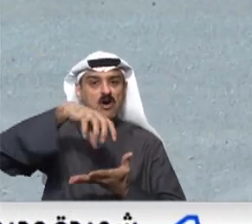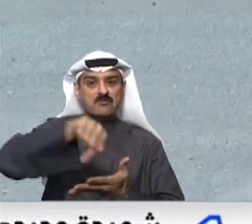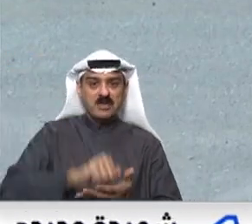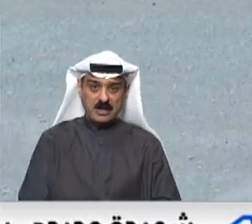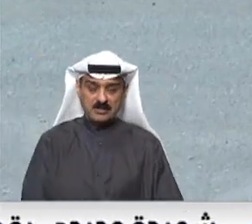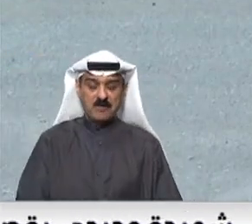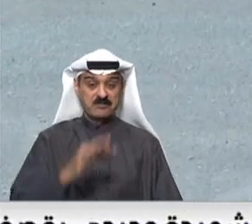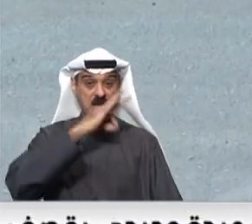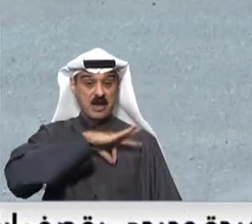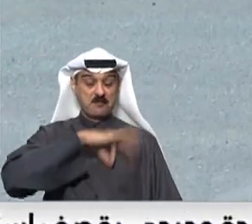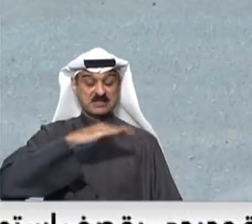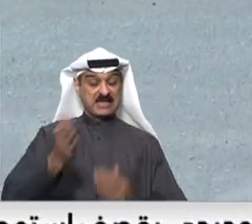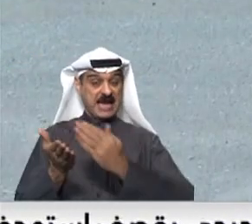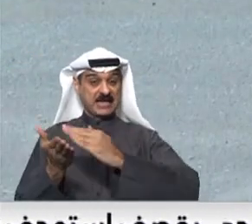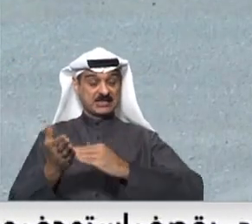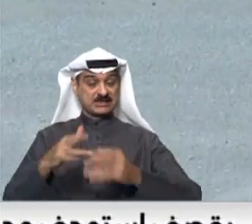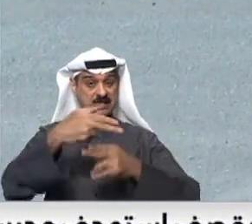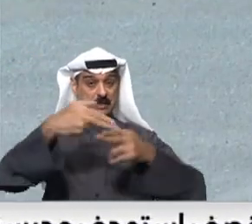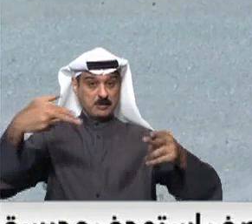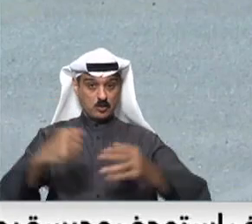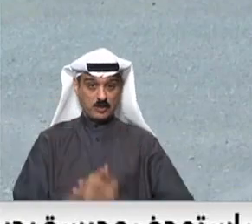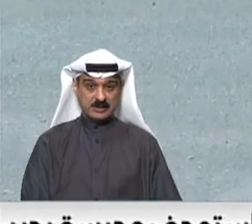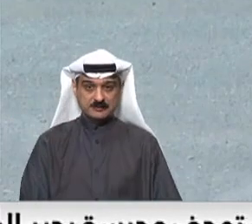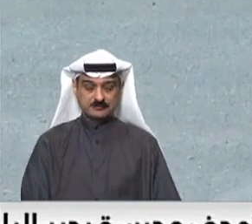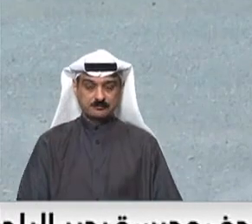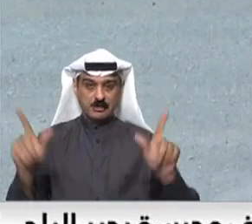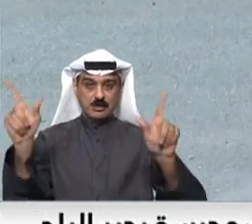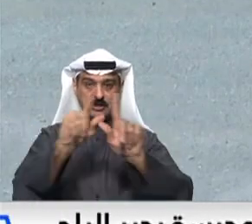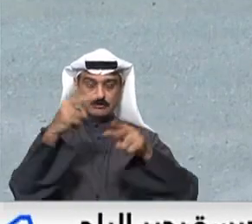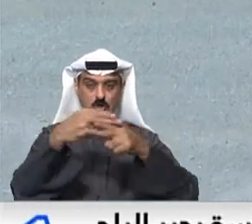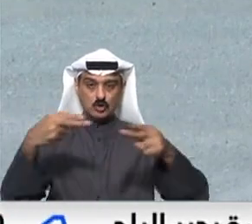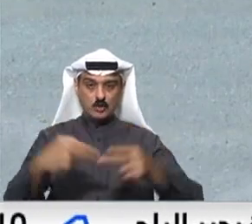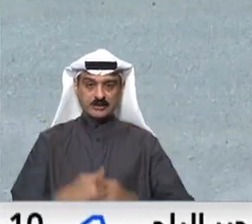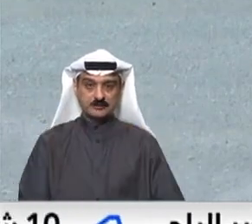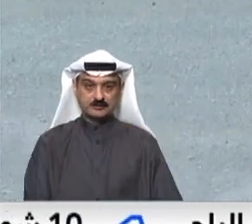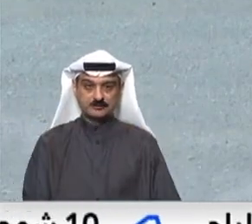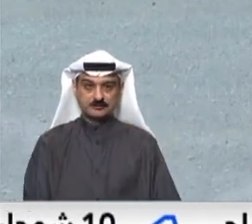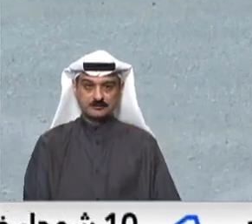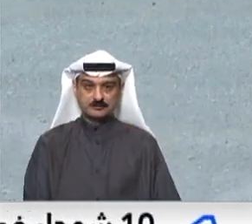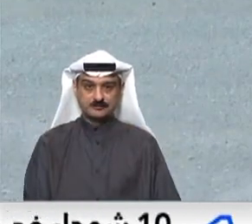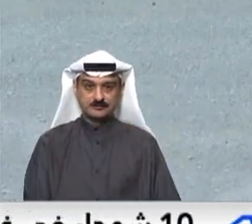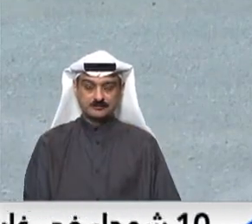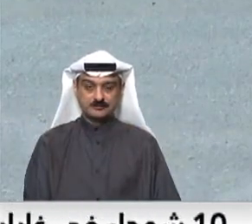العوائد الاقتصادية للدولة. من مصفاة الزور، جيهان حبيب، تلفزيون دولة الكويت.